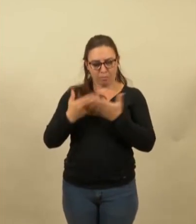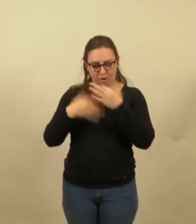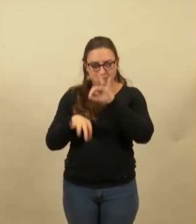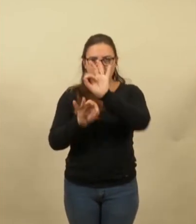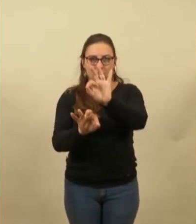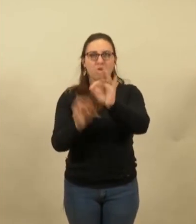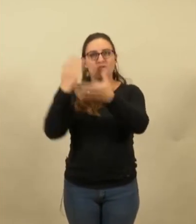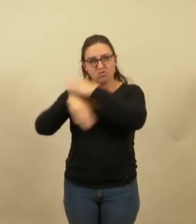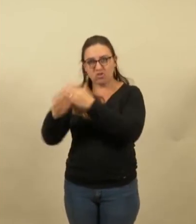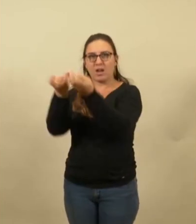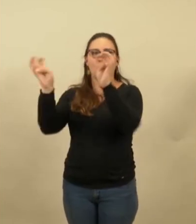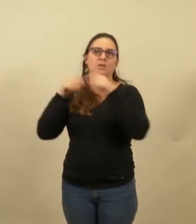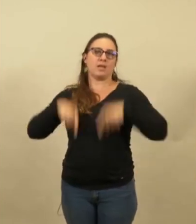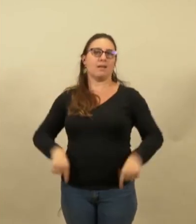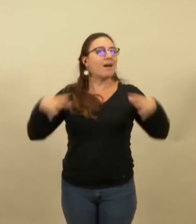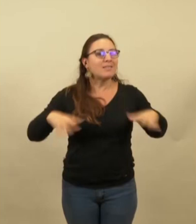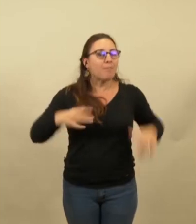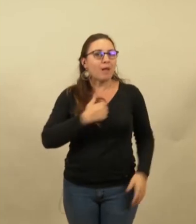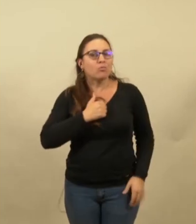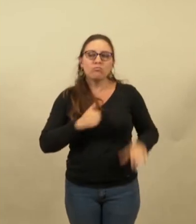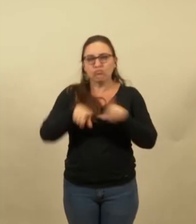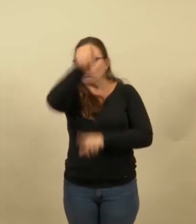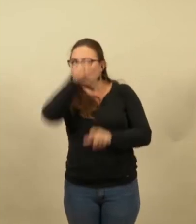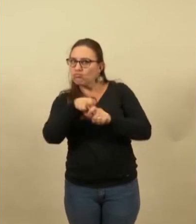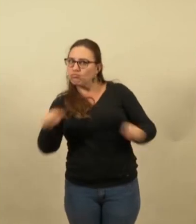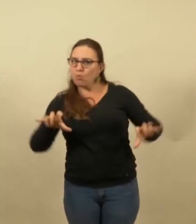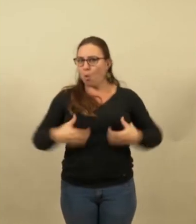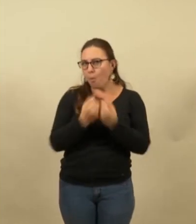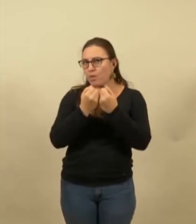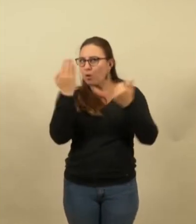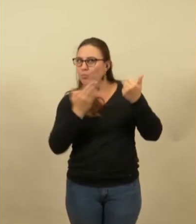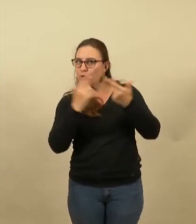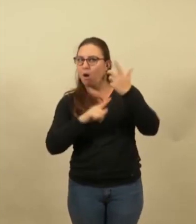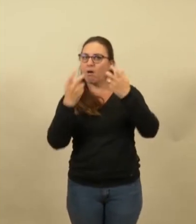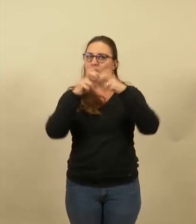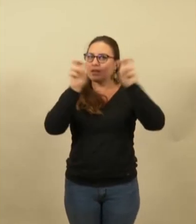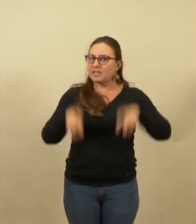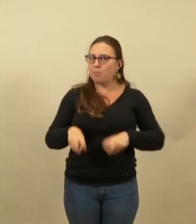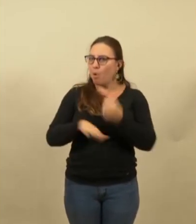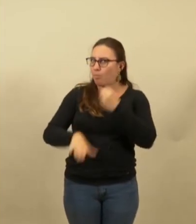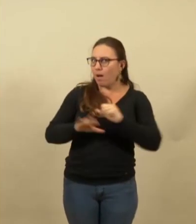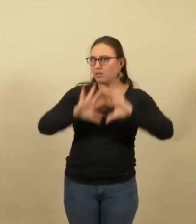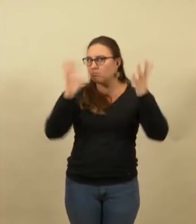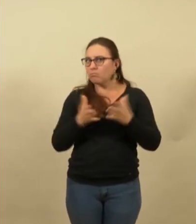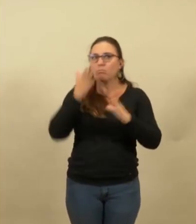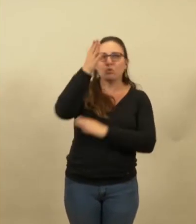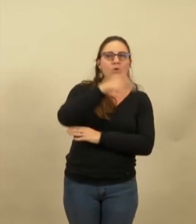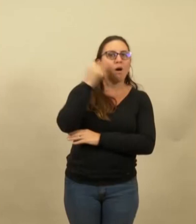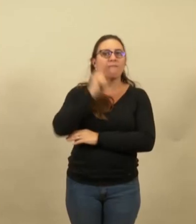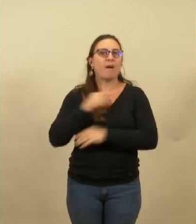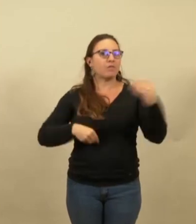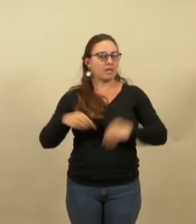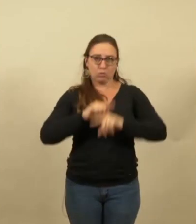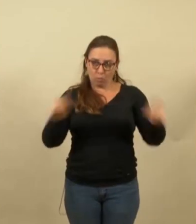décret en Conseil d'État donc ce n'est pas nous-mêmes qui allons définir quelles sont les compétences et les qualifications attendues pour le futur director ou la future directrice